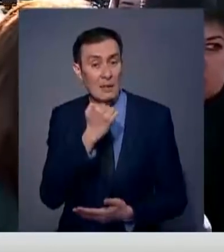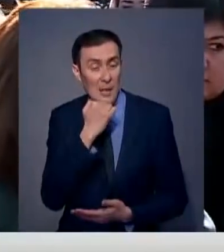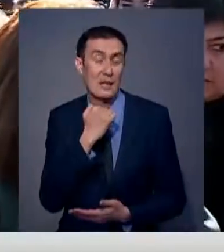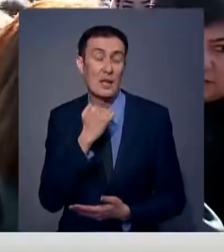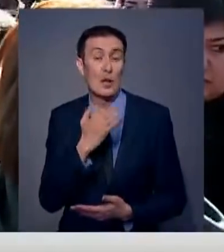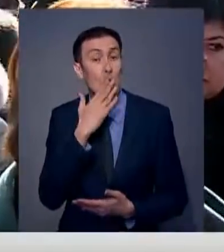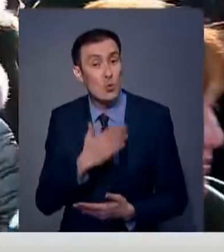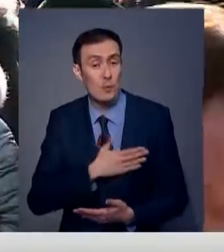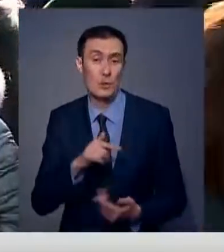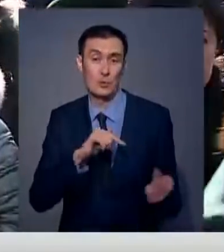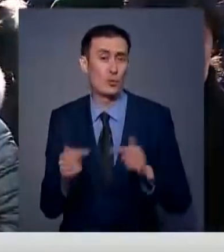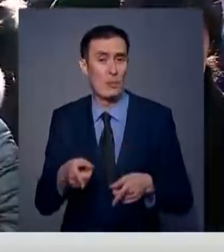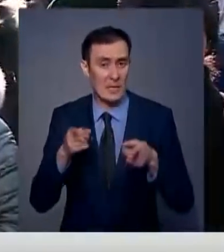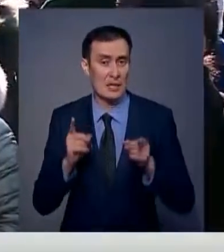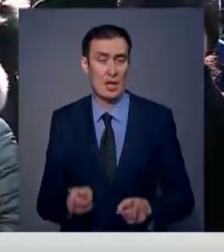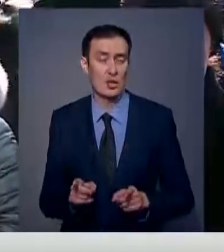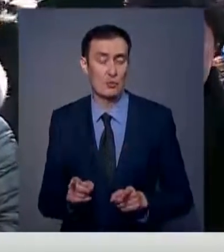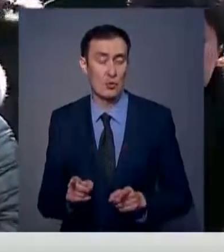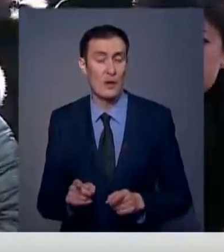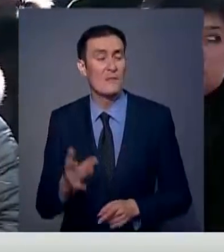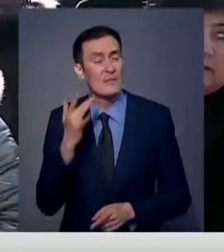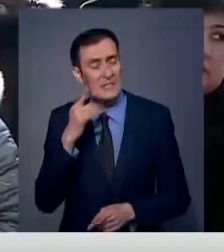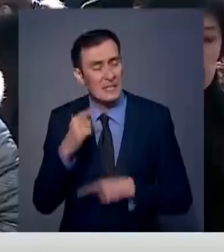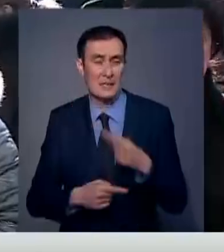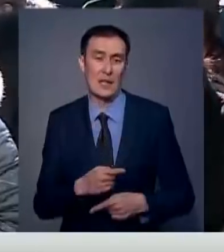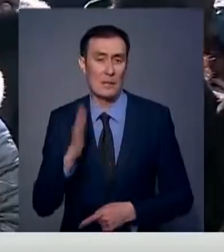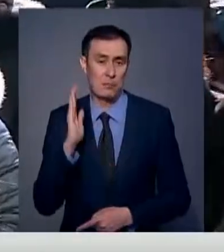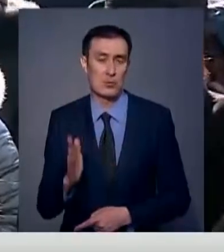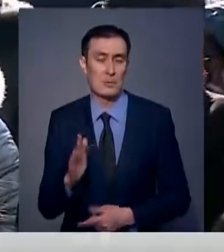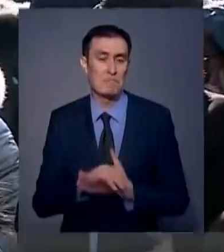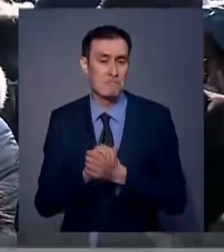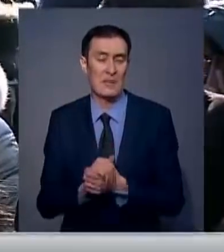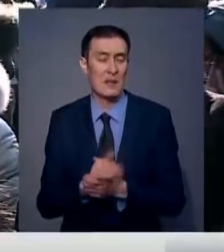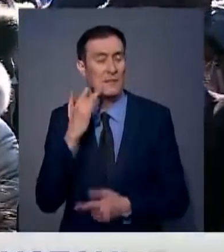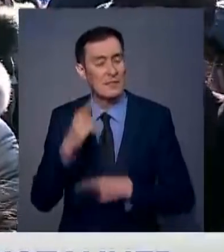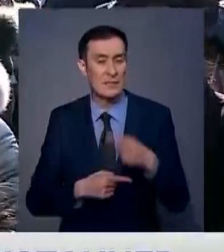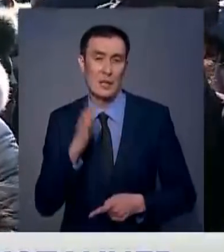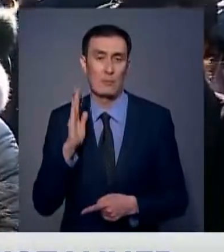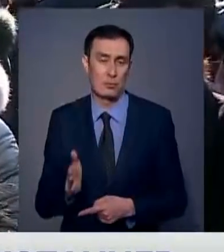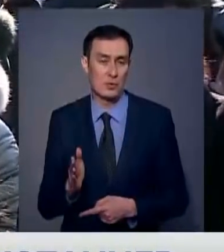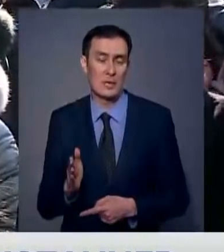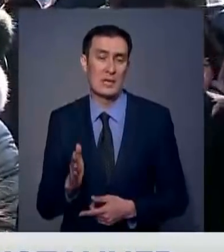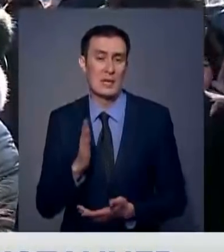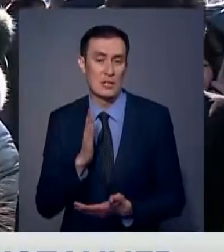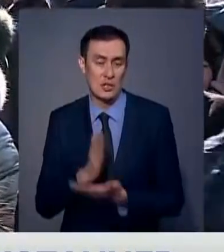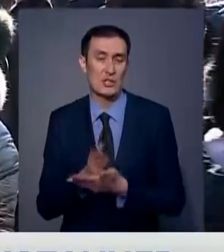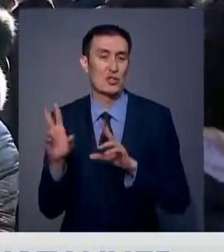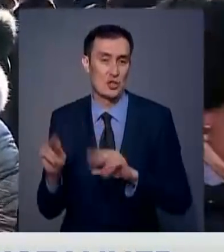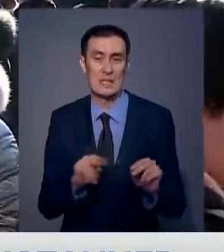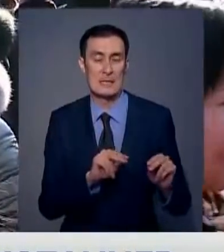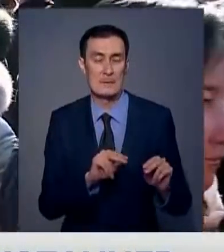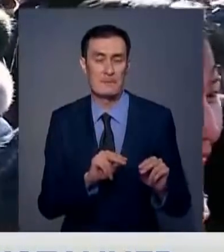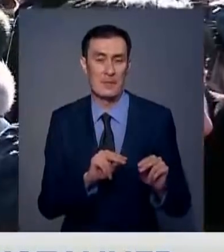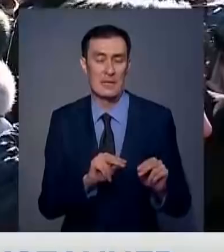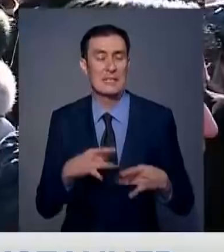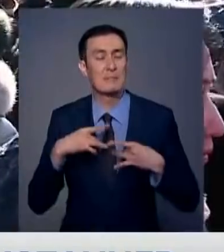говорится, любят по-настоящему, там всегда будет мир, всегда будет согласие, всегда будет счастье.